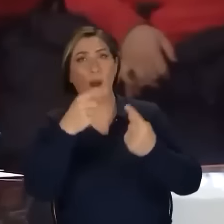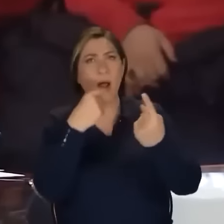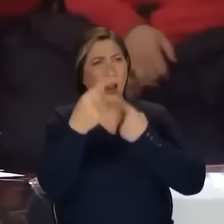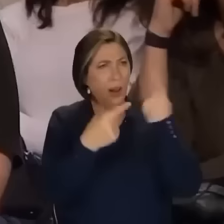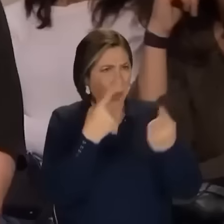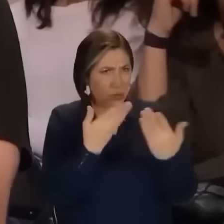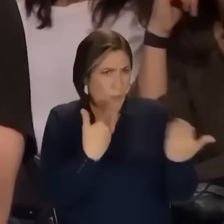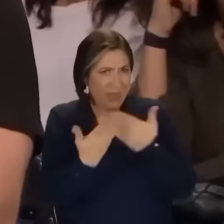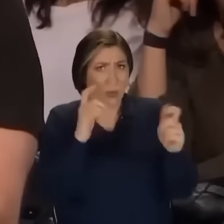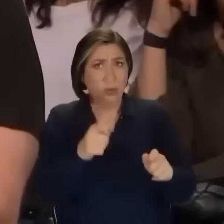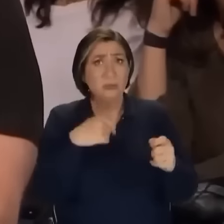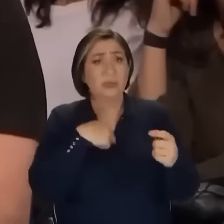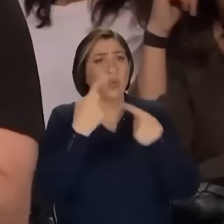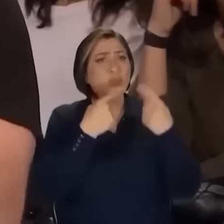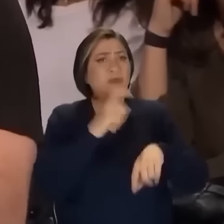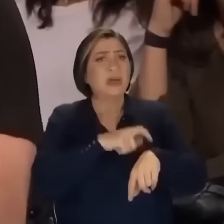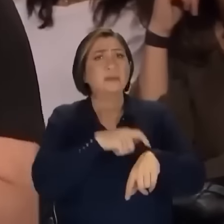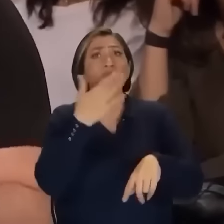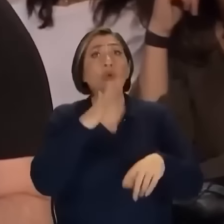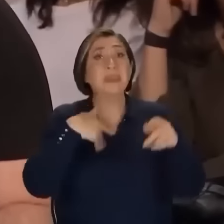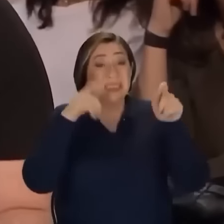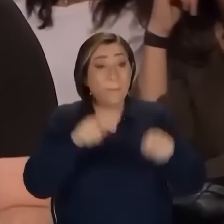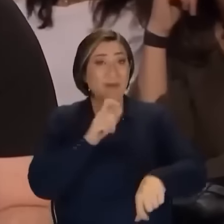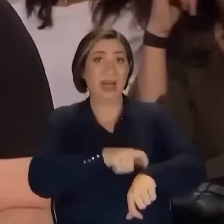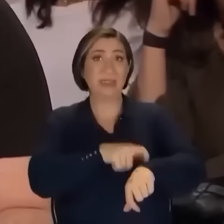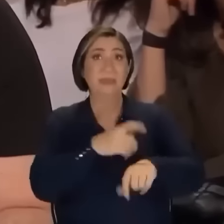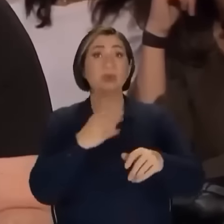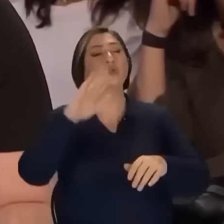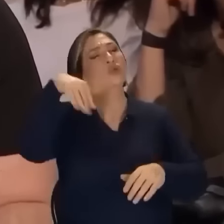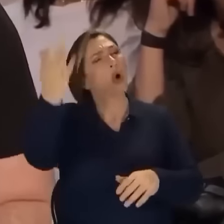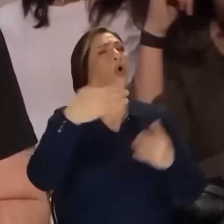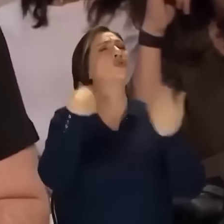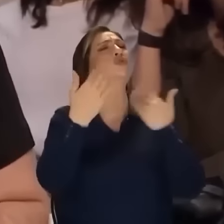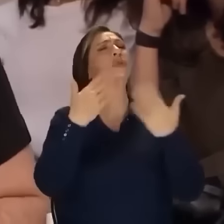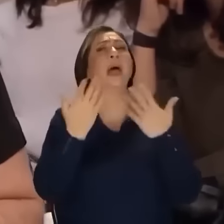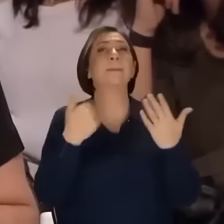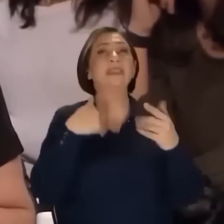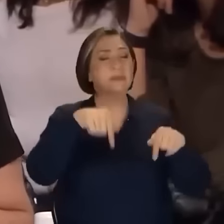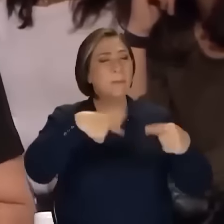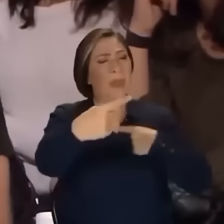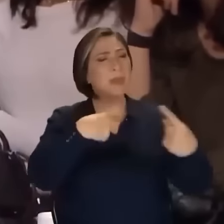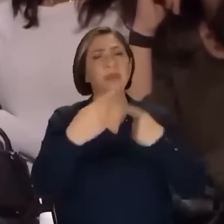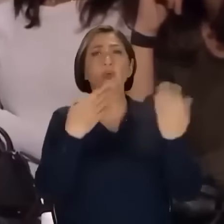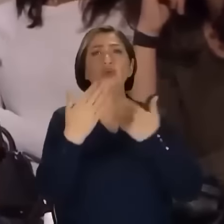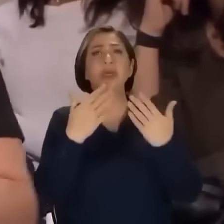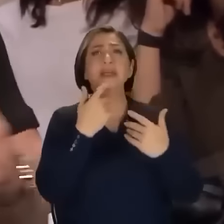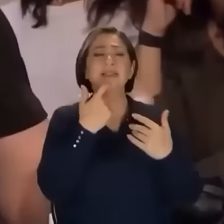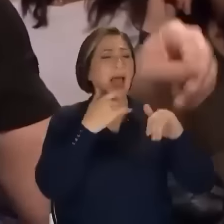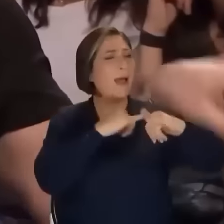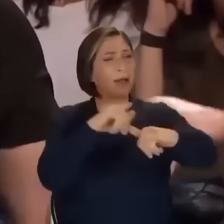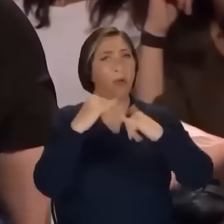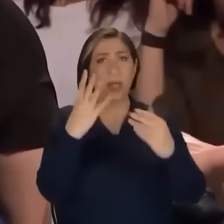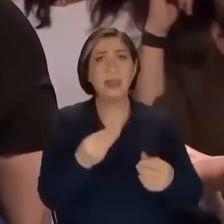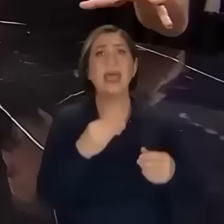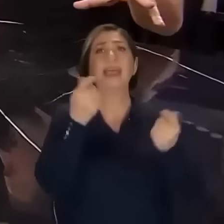konuşuyoruz ya E şimdi bizim konuşacak vaktimiz diyor ki bizim yapma vaktimiz yani sonra konuşsunlar Biz şimdi birbirimizi konuşuyoruz hep akranlar do do